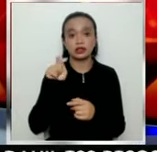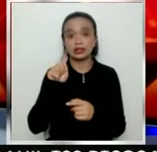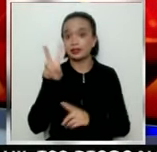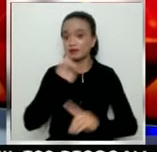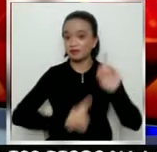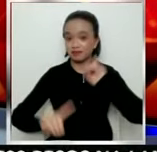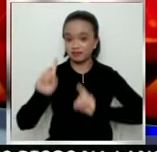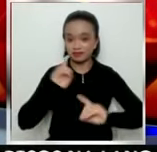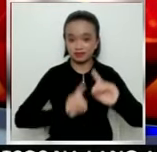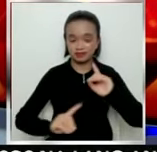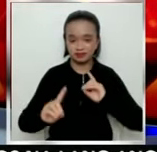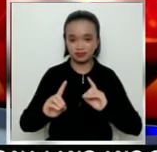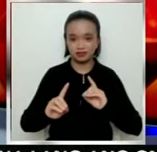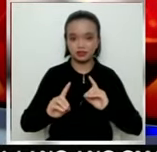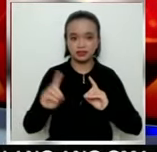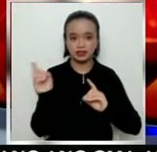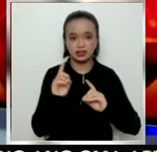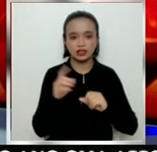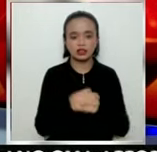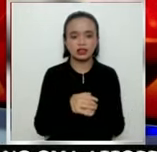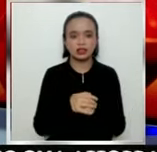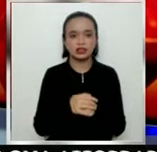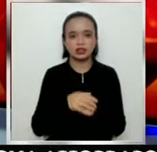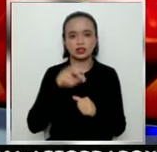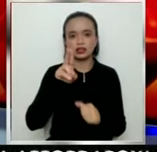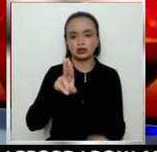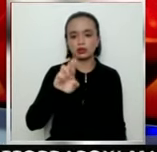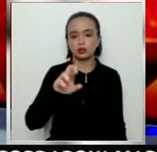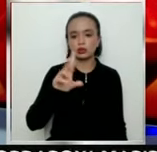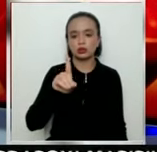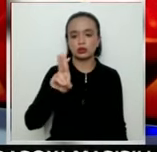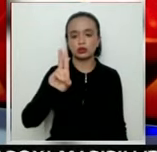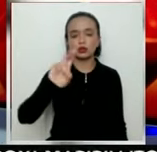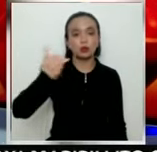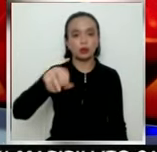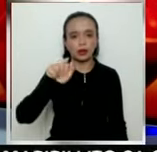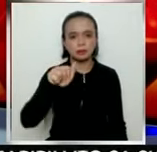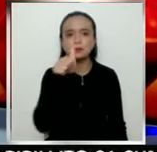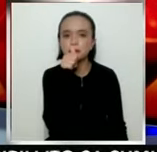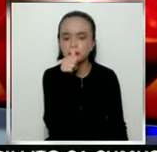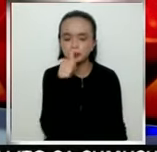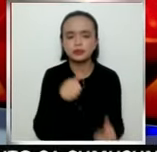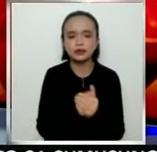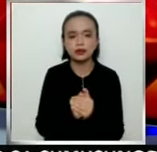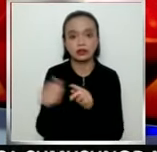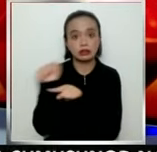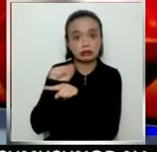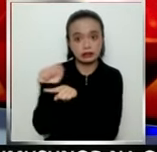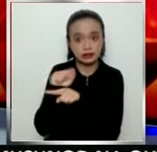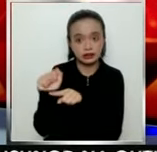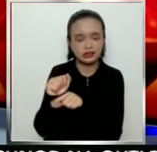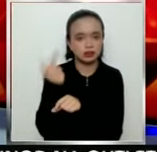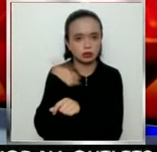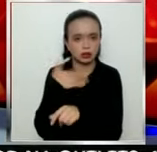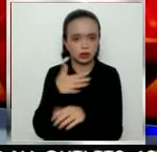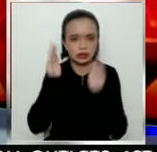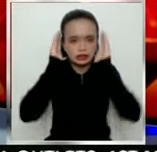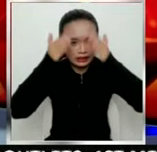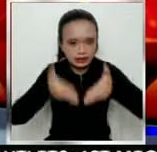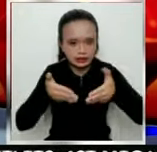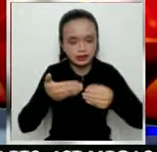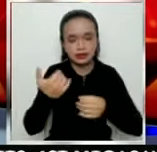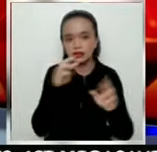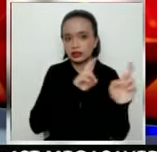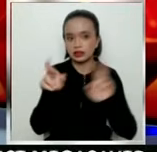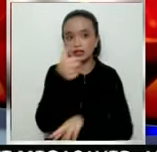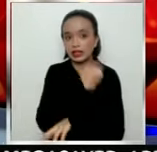mga lihim ni Orduha. At gaya ng kanyang character sa serye, sa mga training pa lang, focused at ready for anything na ang isa